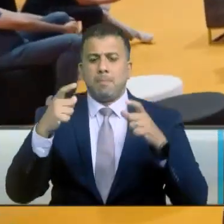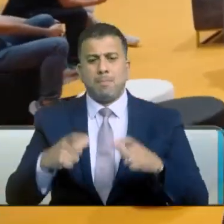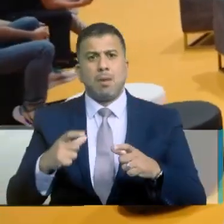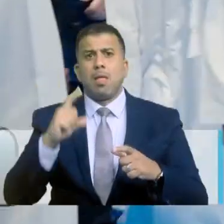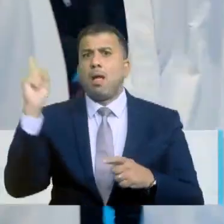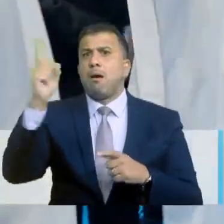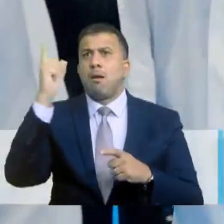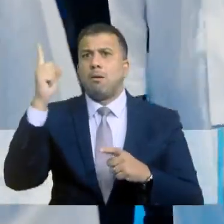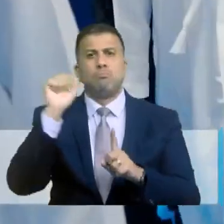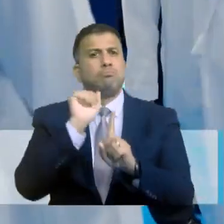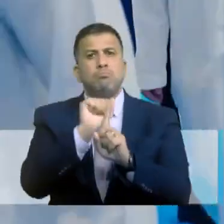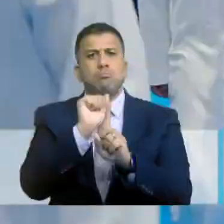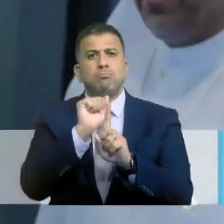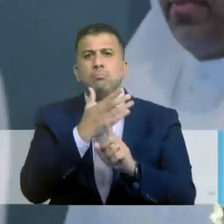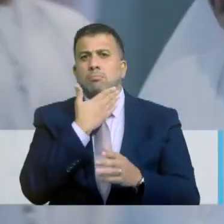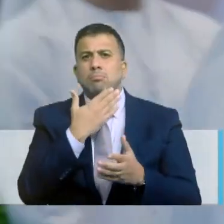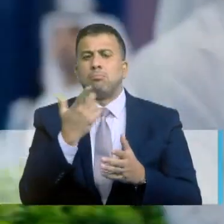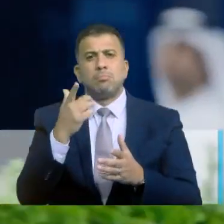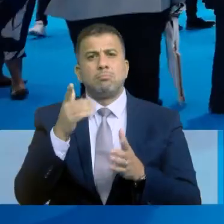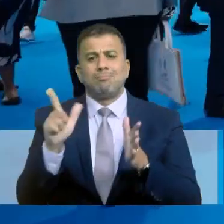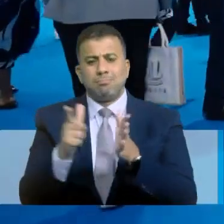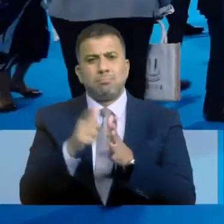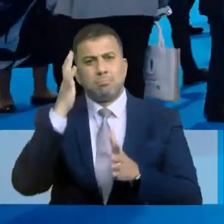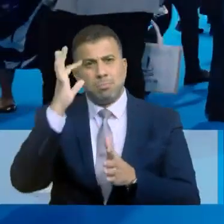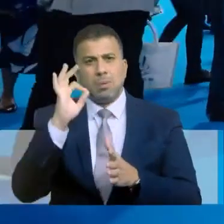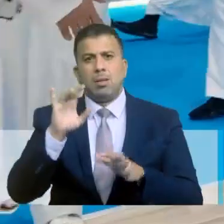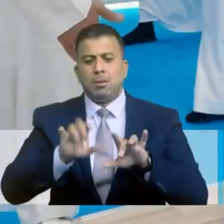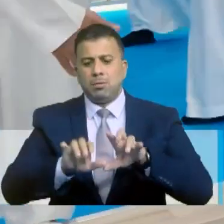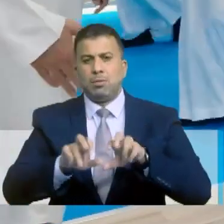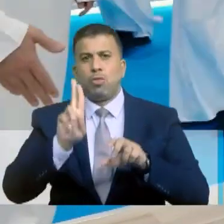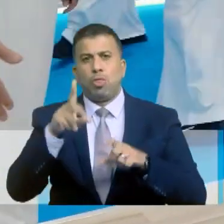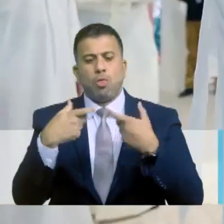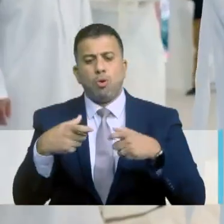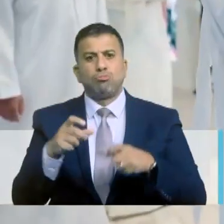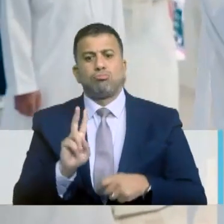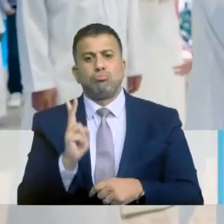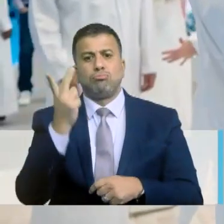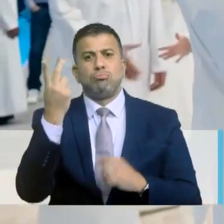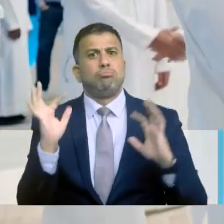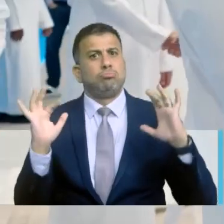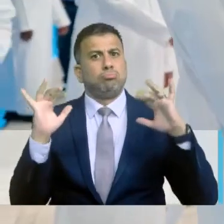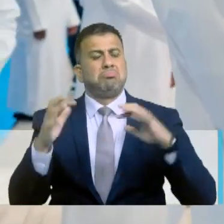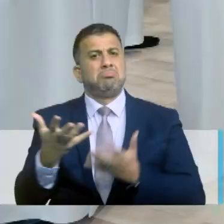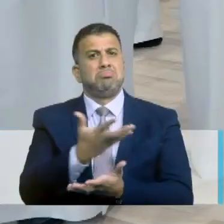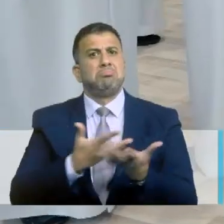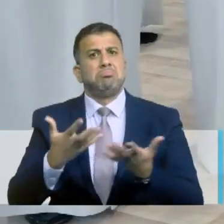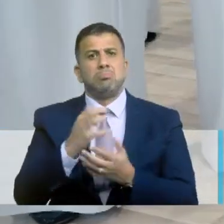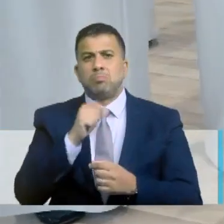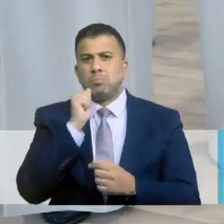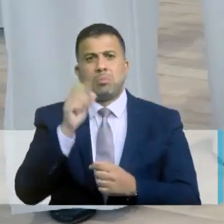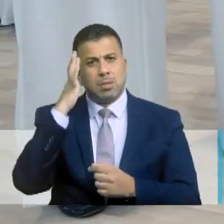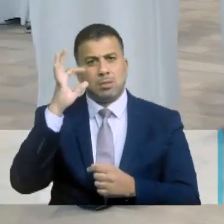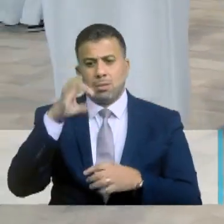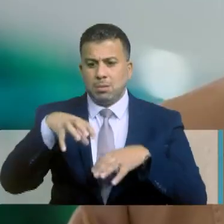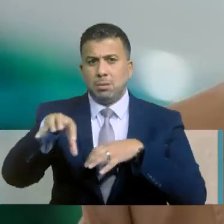والعالميه المتخصصه في خدمات المدن الذكيه والخدمات التكنولوجيه المتطوره وتفقد سموه جراح